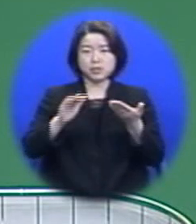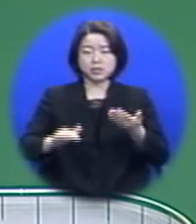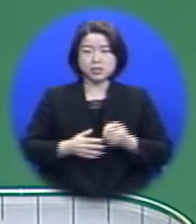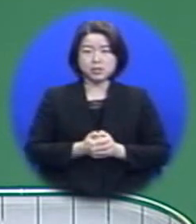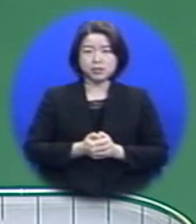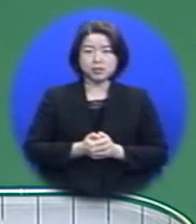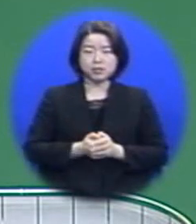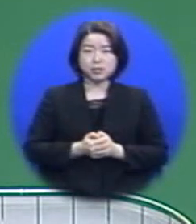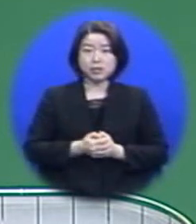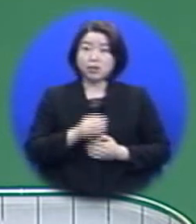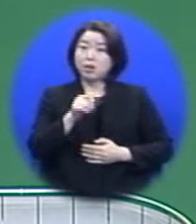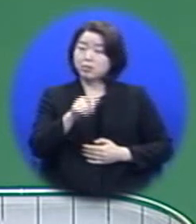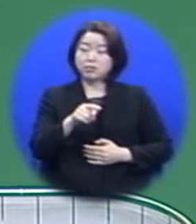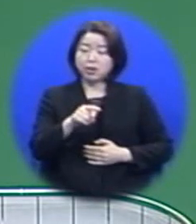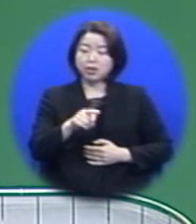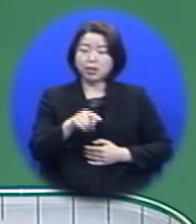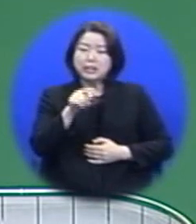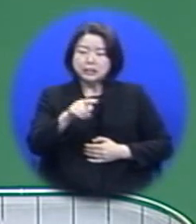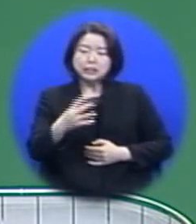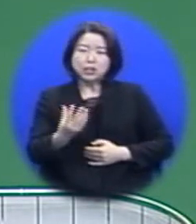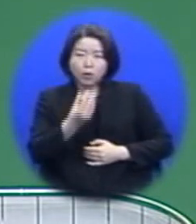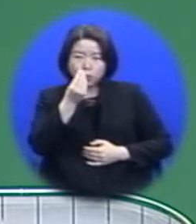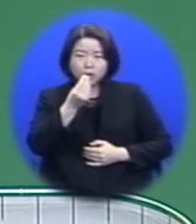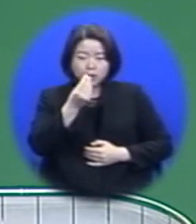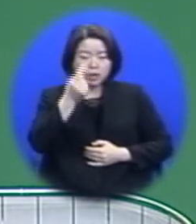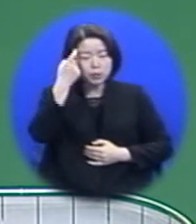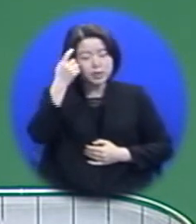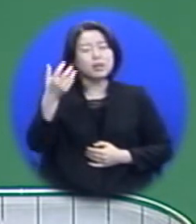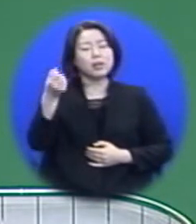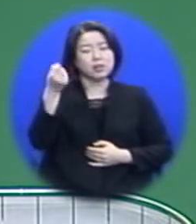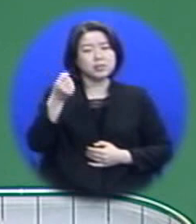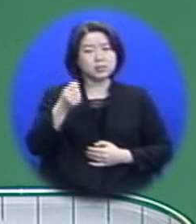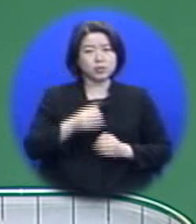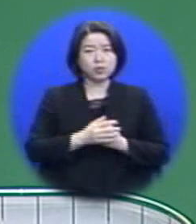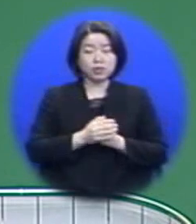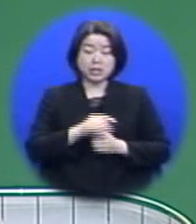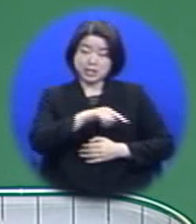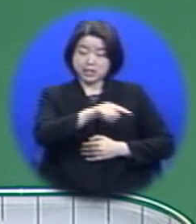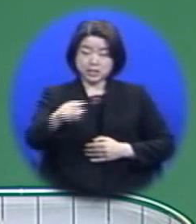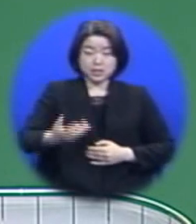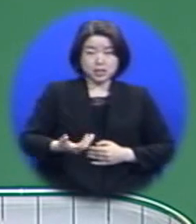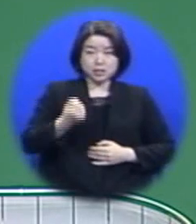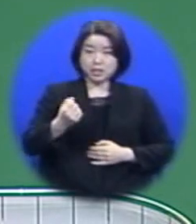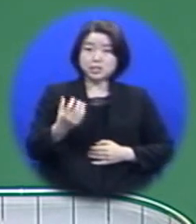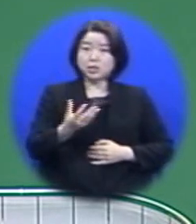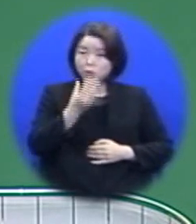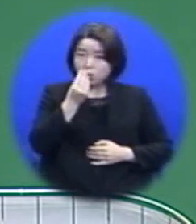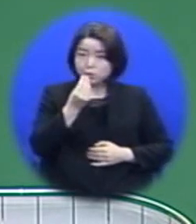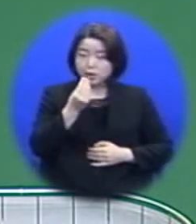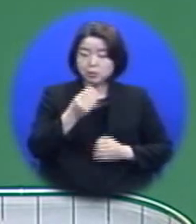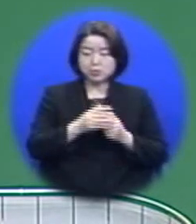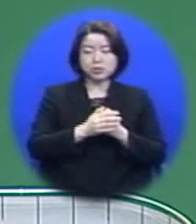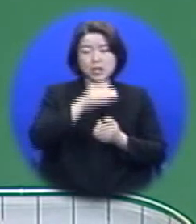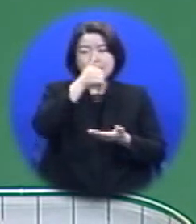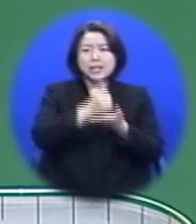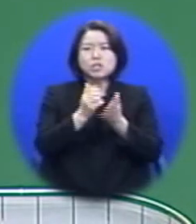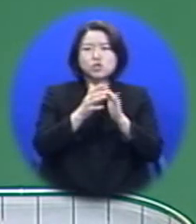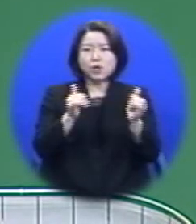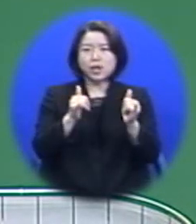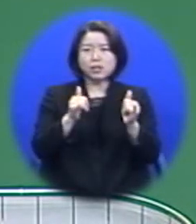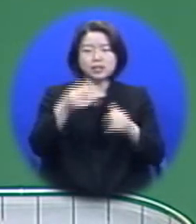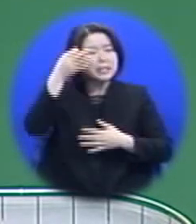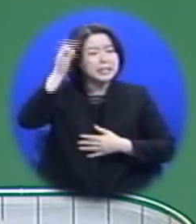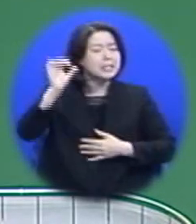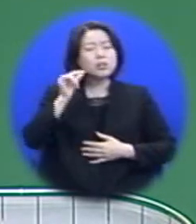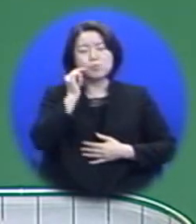바리새인들 그것이 그들의 거함이요 그들이 가지고 있던 거룩함 은 죄인을 용납할 수가 없는